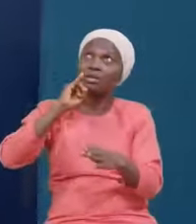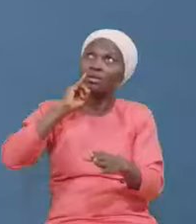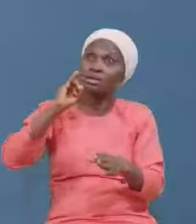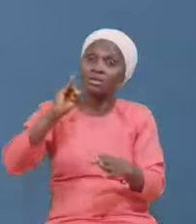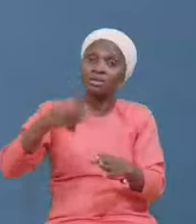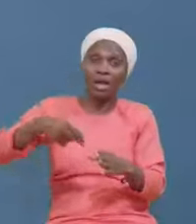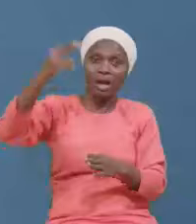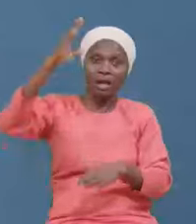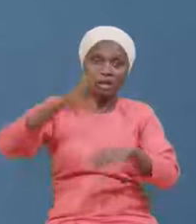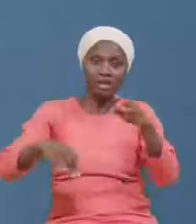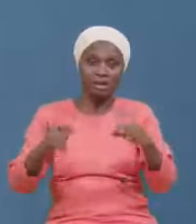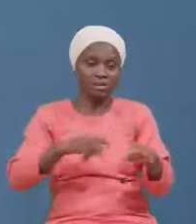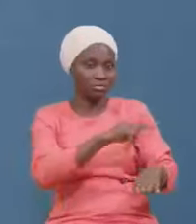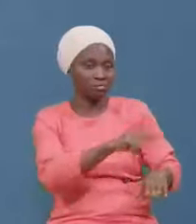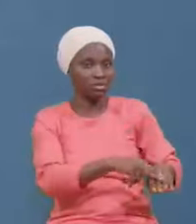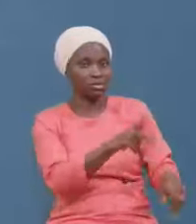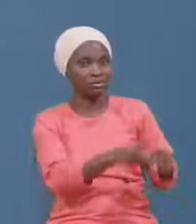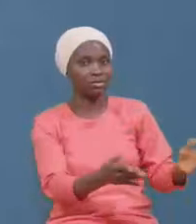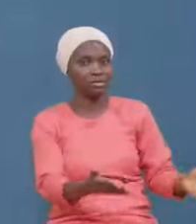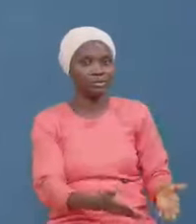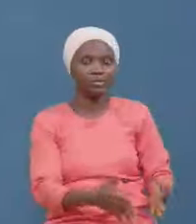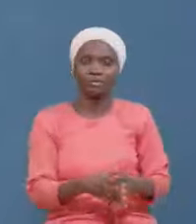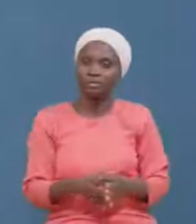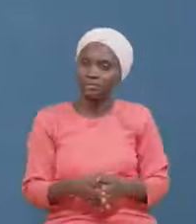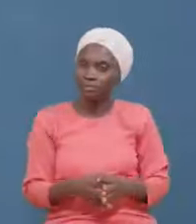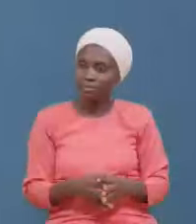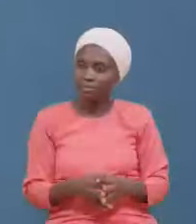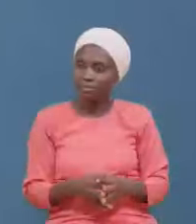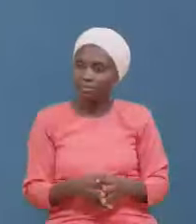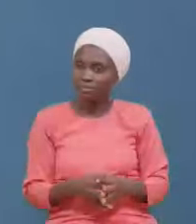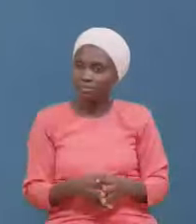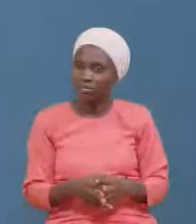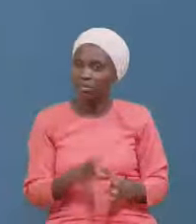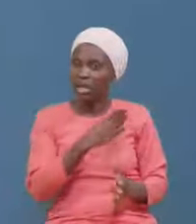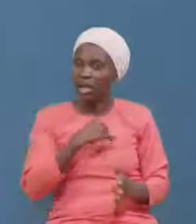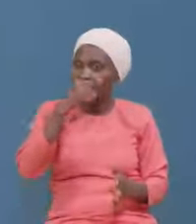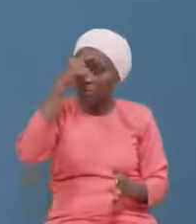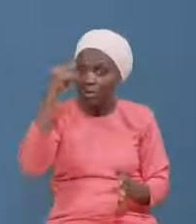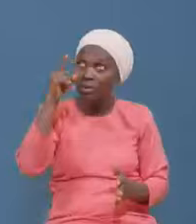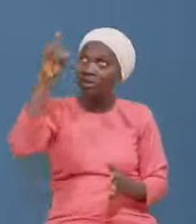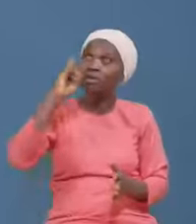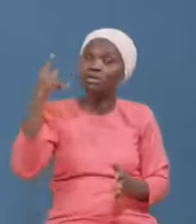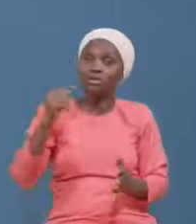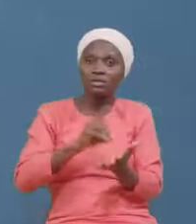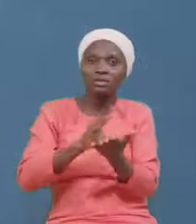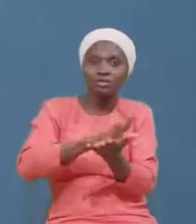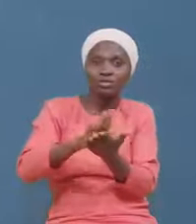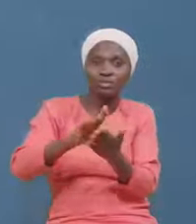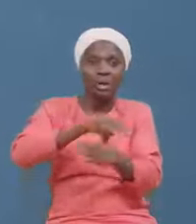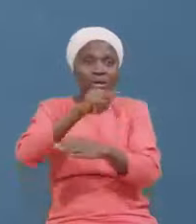the natural. ప్రకృతికి అతీతమైందంటే సామాన్య ప్రకృతిని మించినది. And because he is the